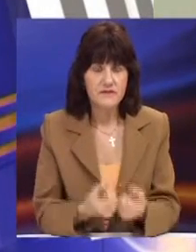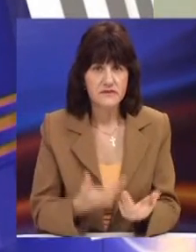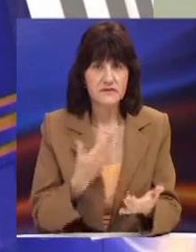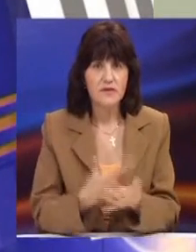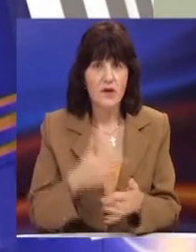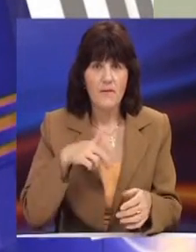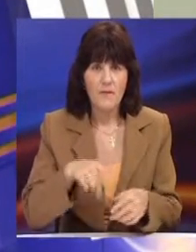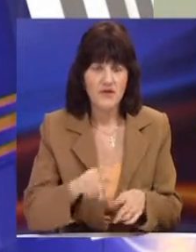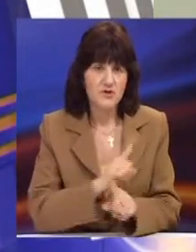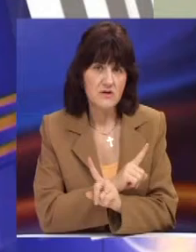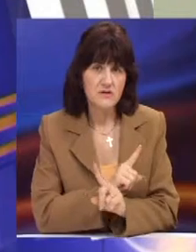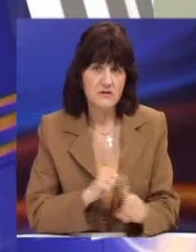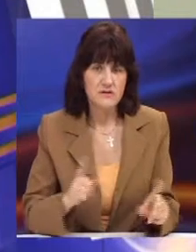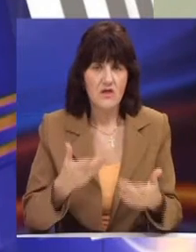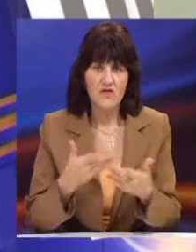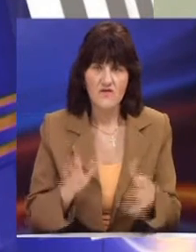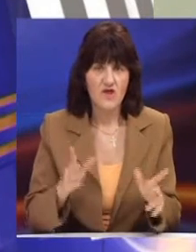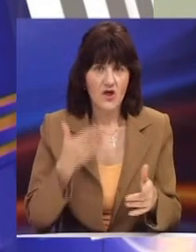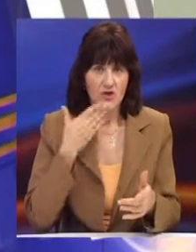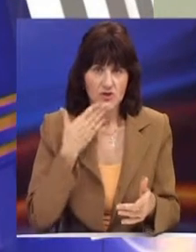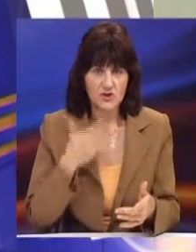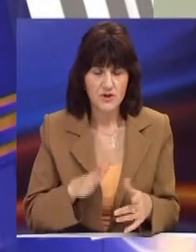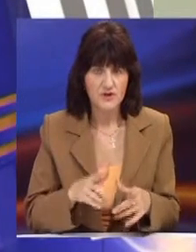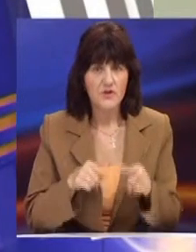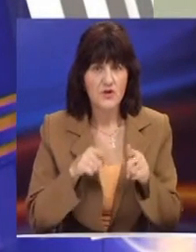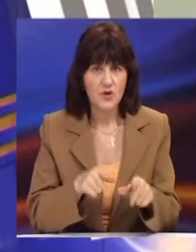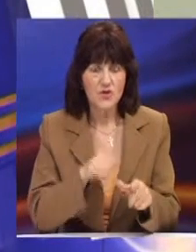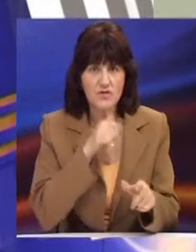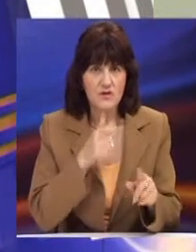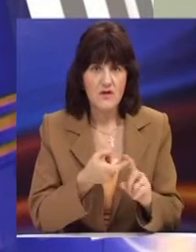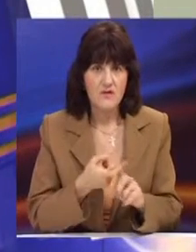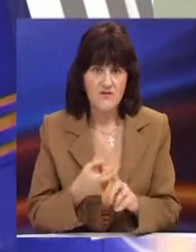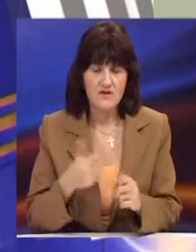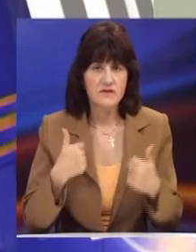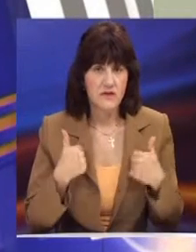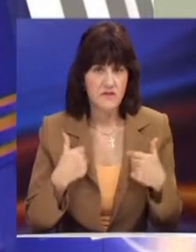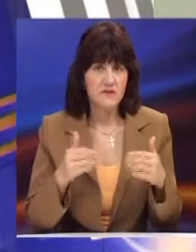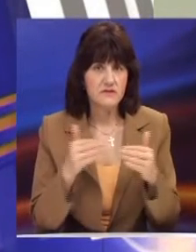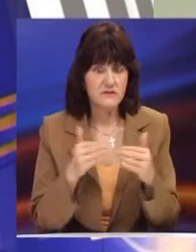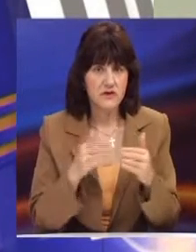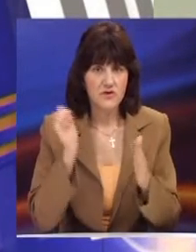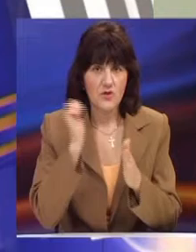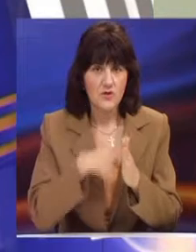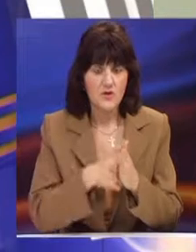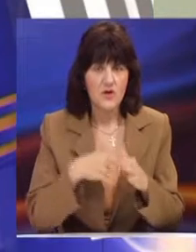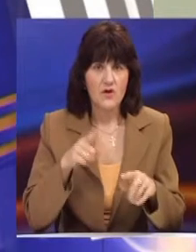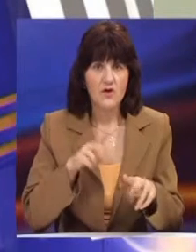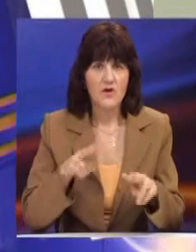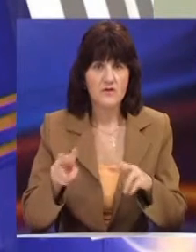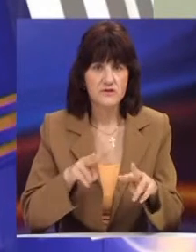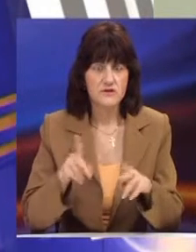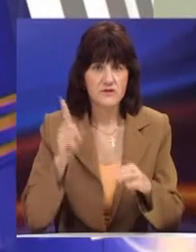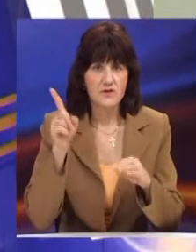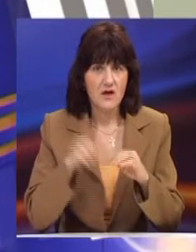povređivanja pešaka i tako dalje, daleko veća društvena šteta. I u tom smislu svakako podržavamo pooštravanje kaznene politike u ovom